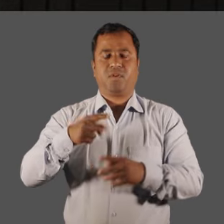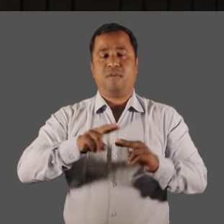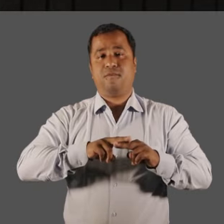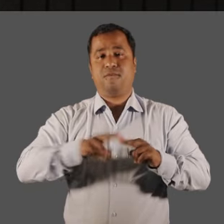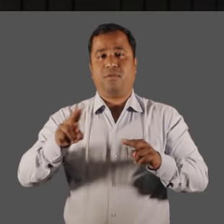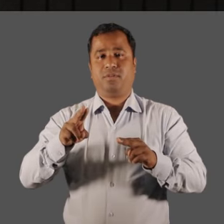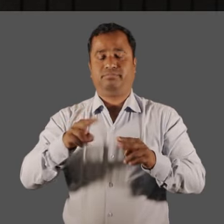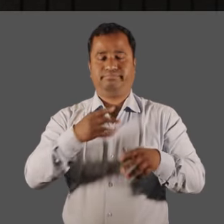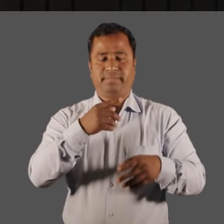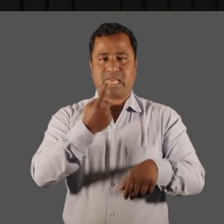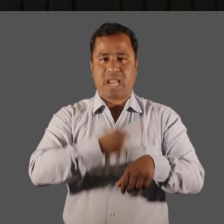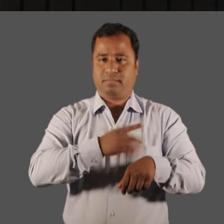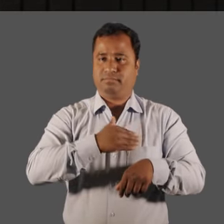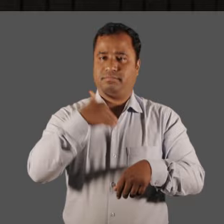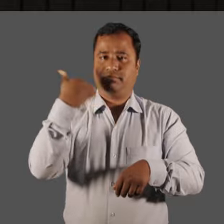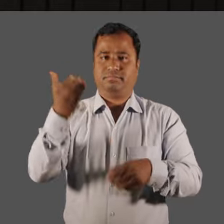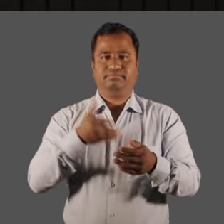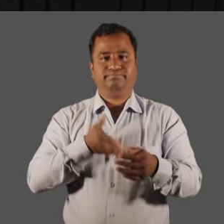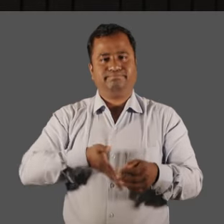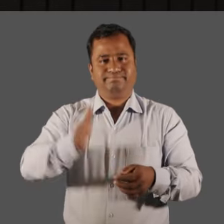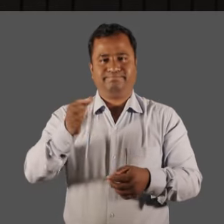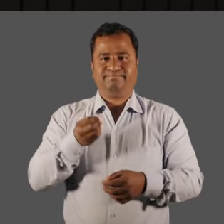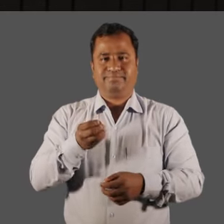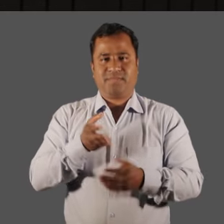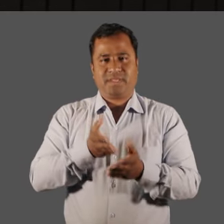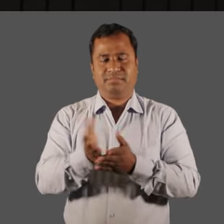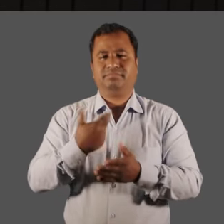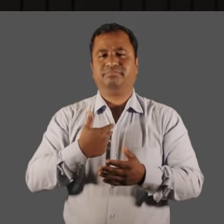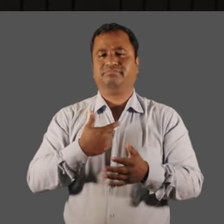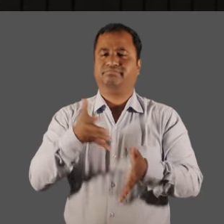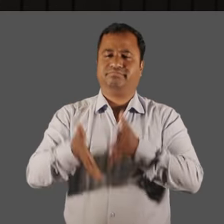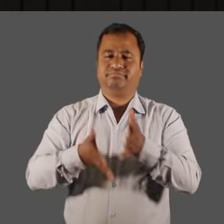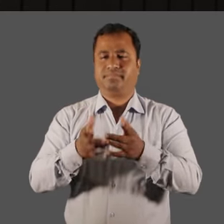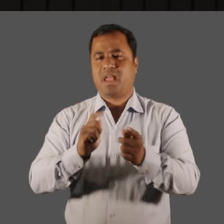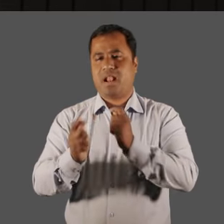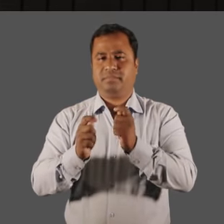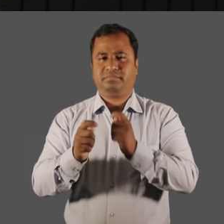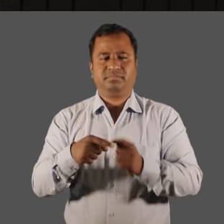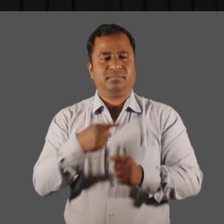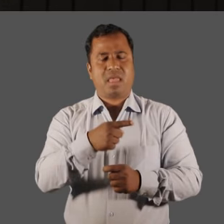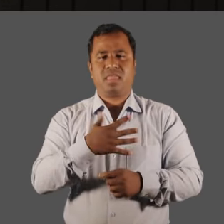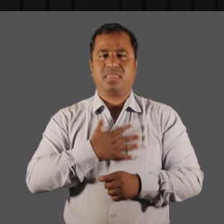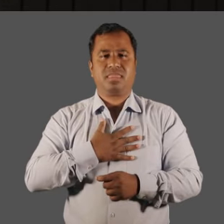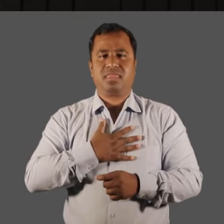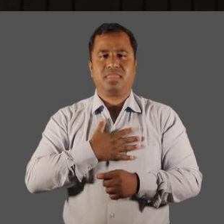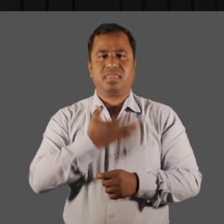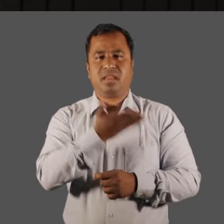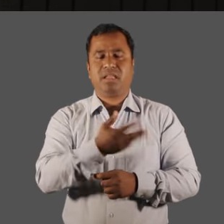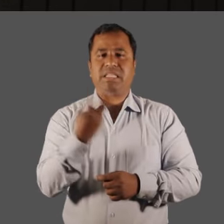৩ ঘন্টার একটা জার্নি ছিল। আমি বাবা-মার সাথে সাইনেই কথা বলছি। আশেপাশের আচ্ছা। লোকজন বলছে যে, "আহারে দেখেছো,